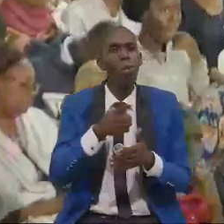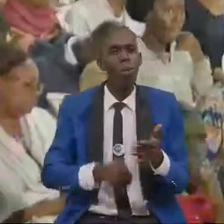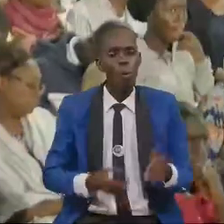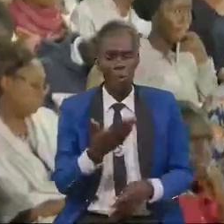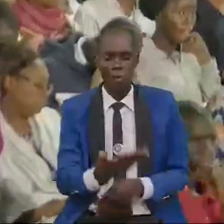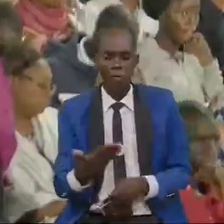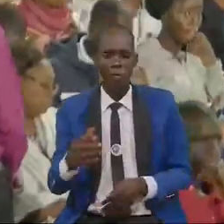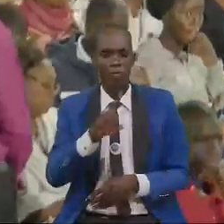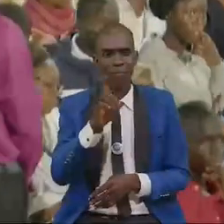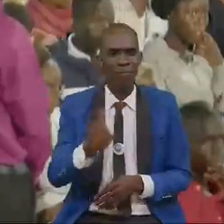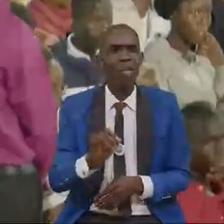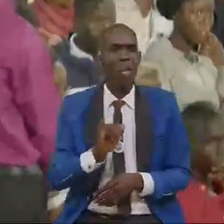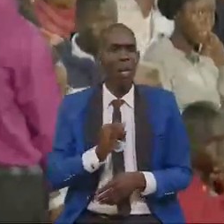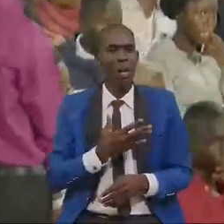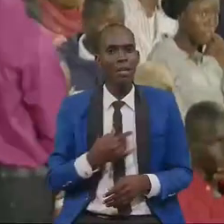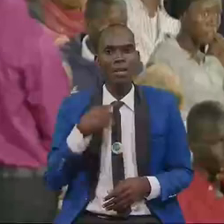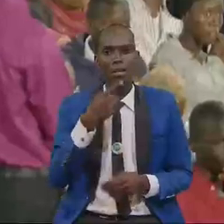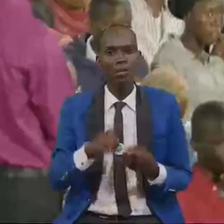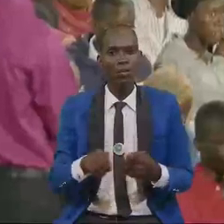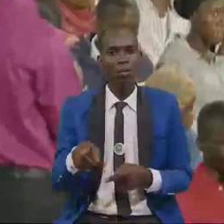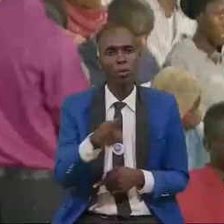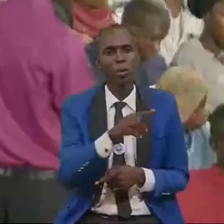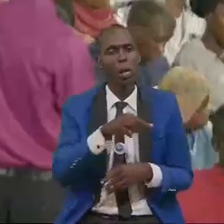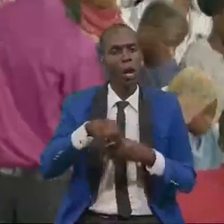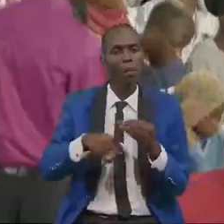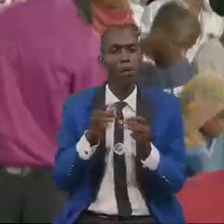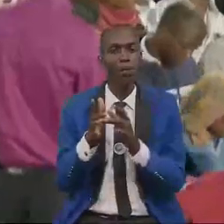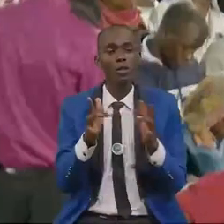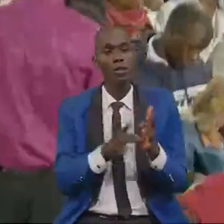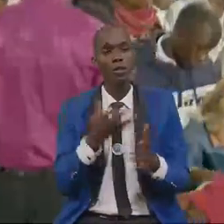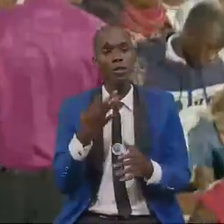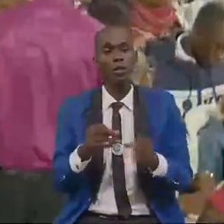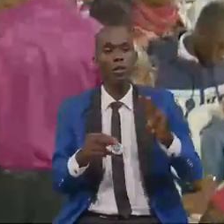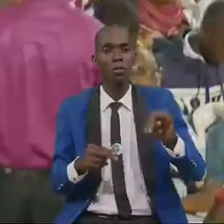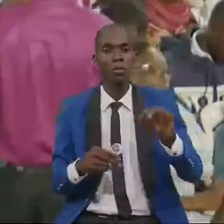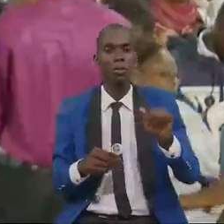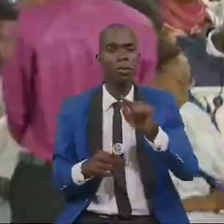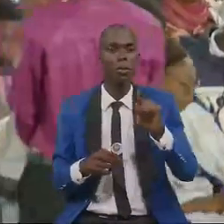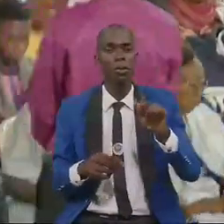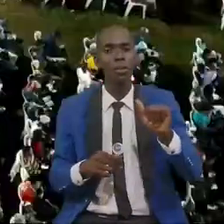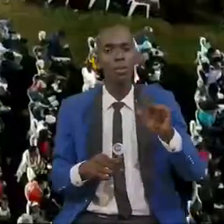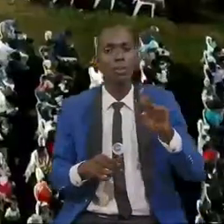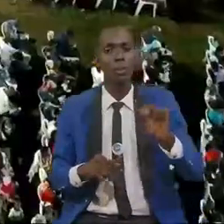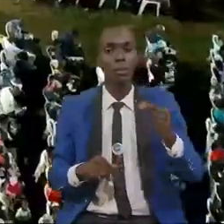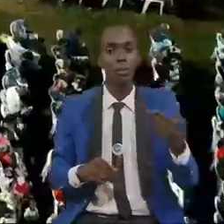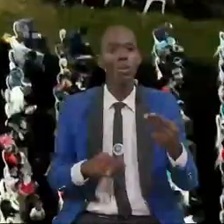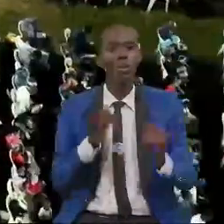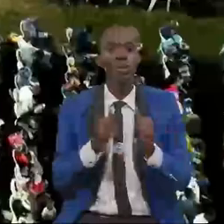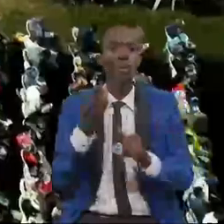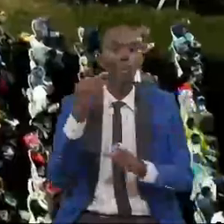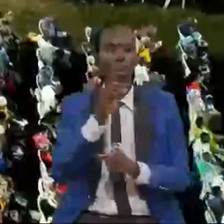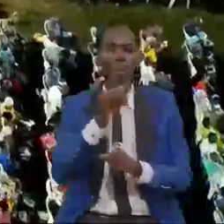et il lui dit concernant Jésus-Christ de Nazareth qui était un prophète